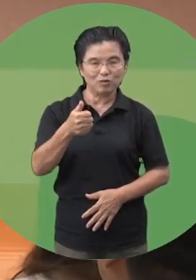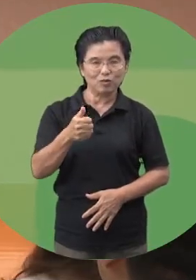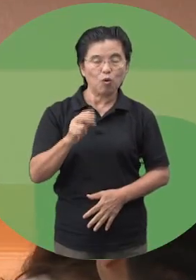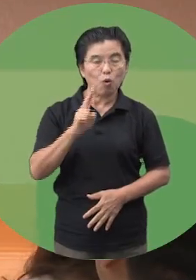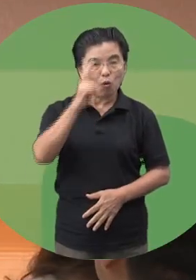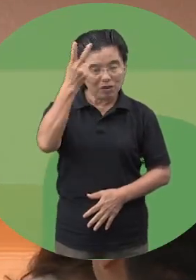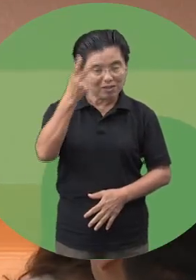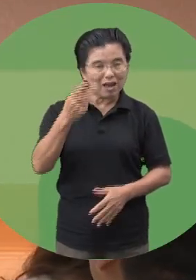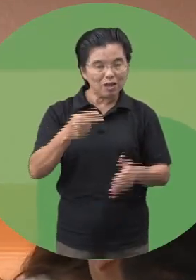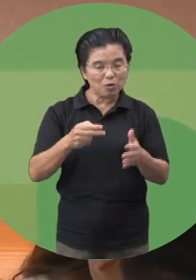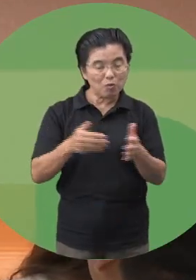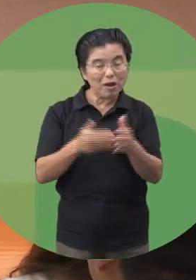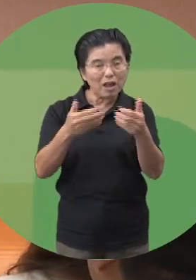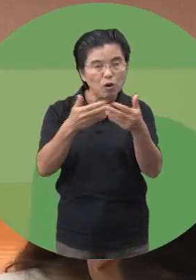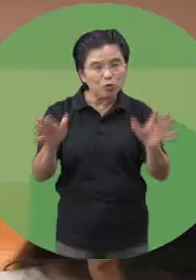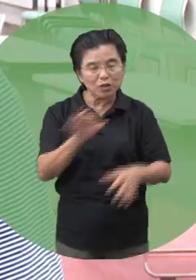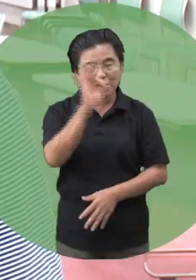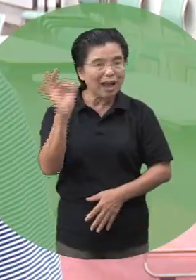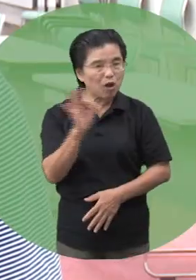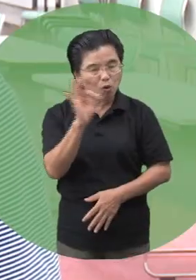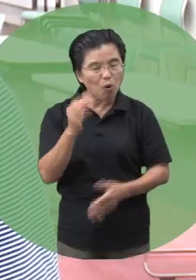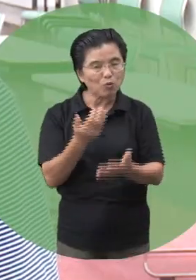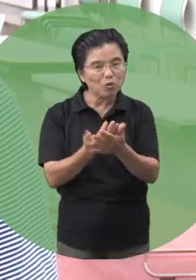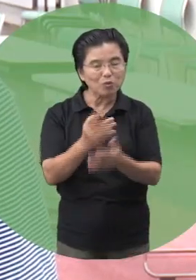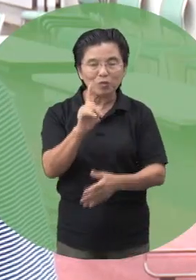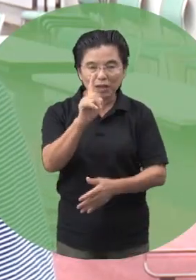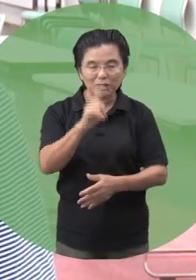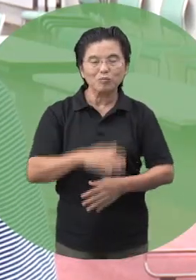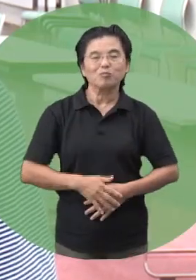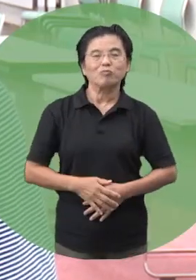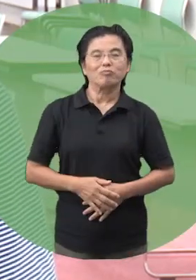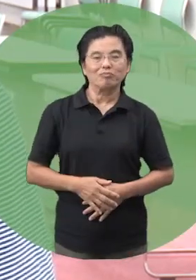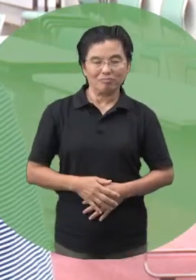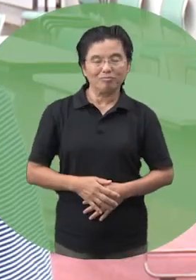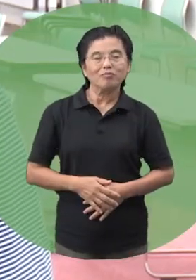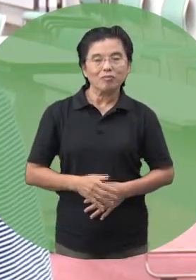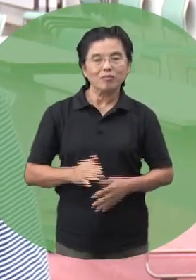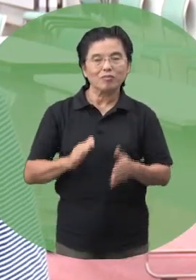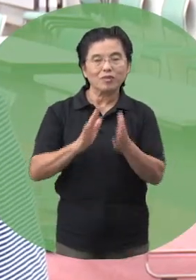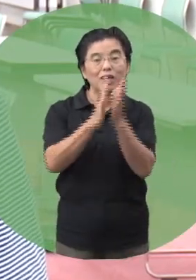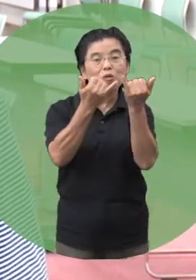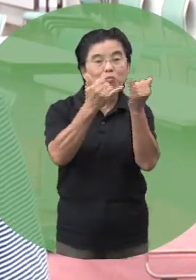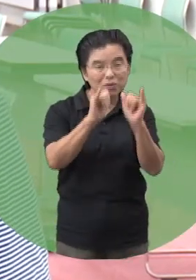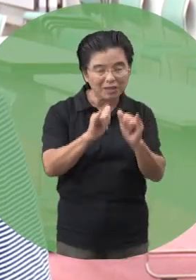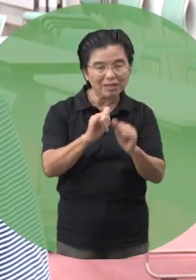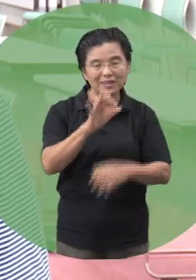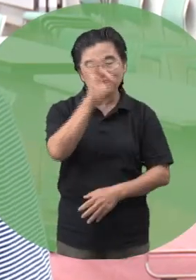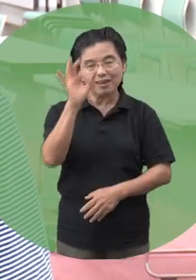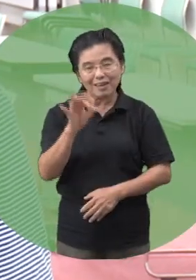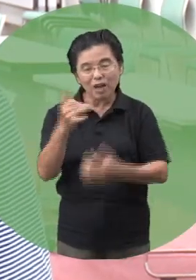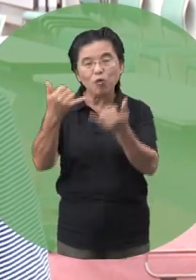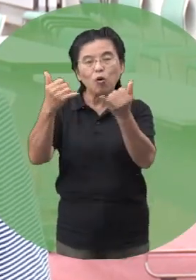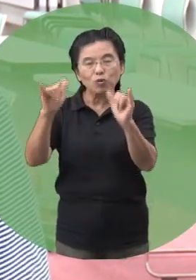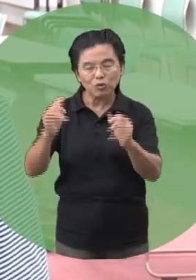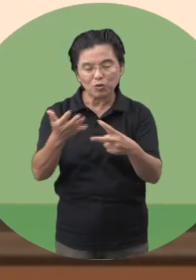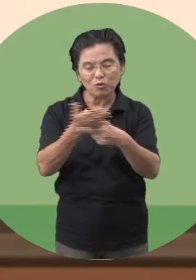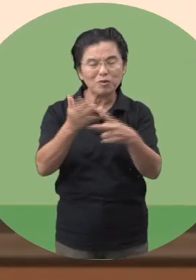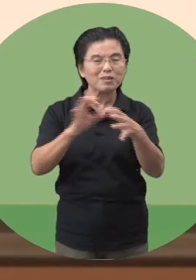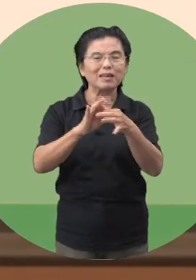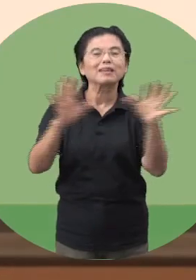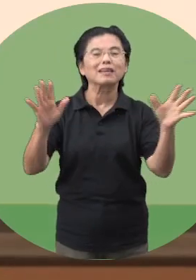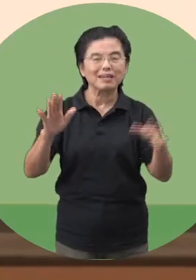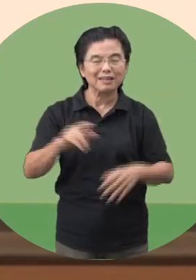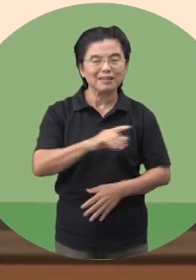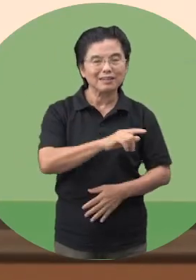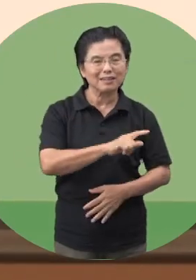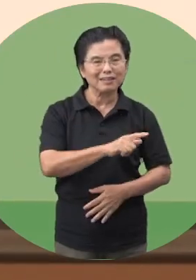アフリー観光に望むことは何でしょうか。 はい、県民とかですね、観光客の区別なく、様